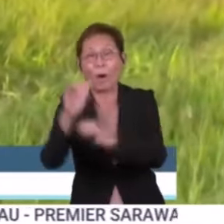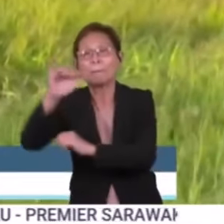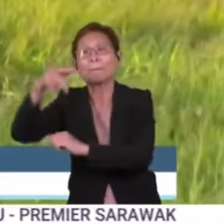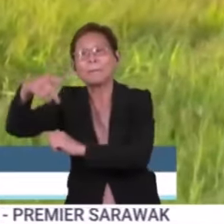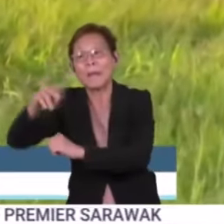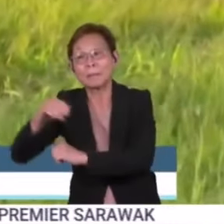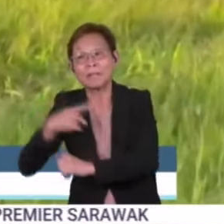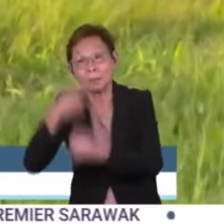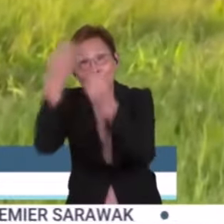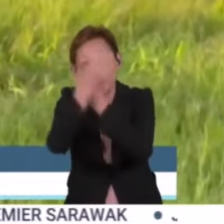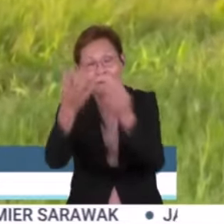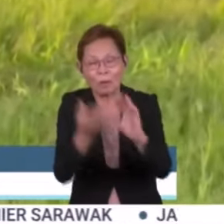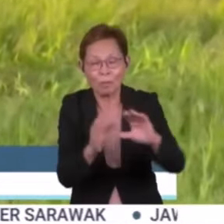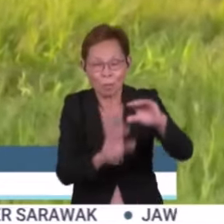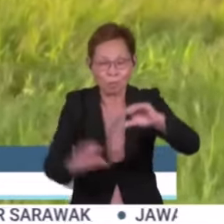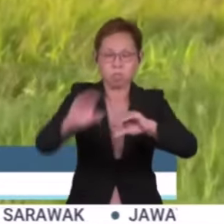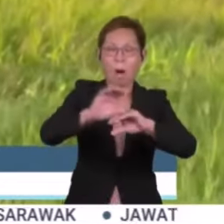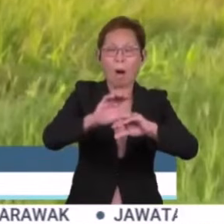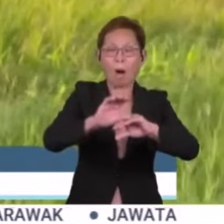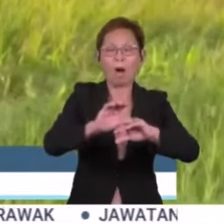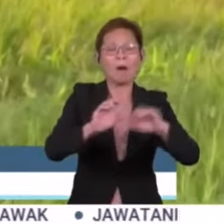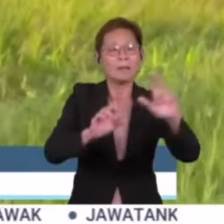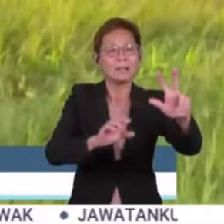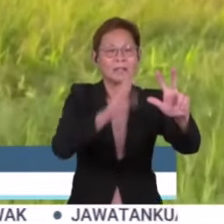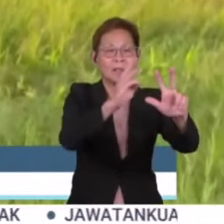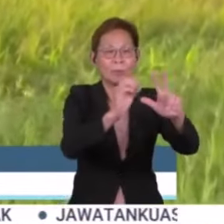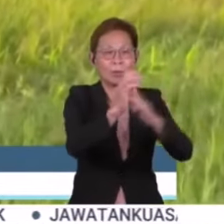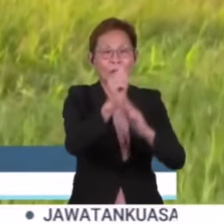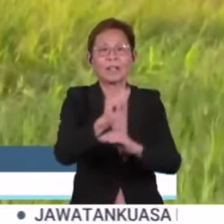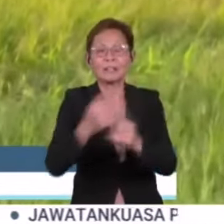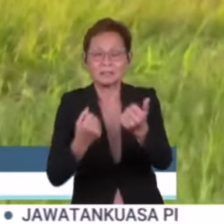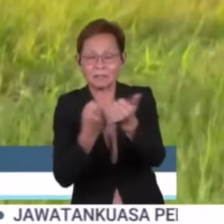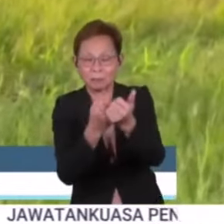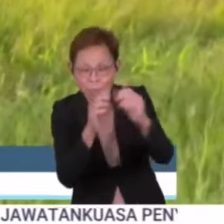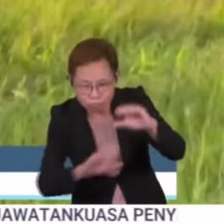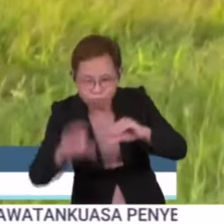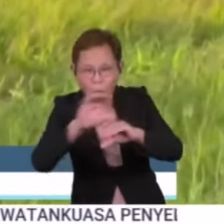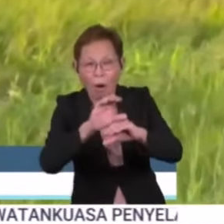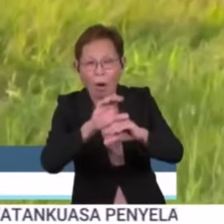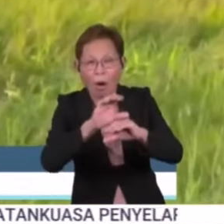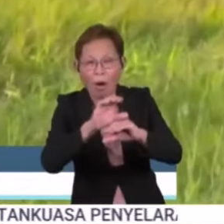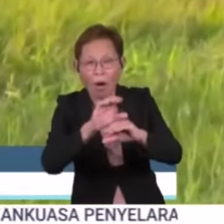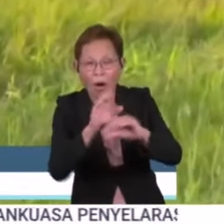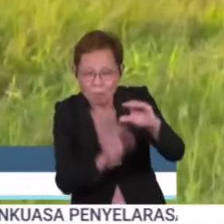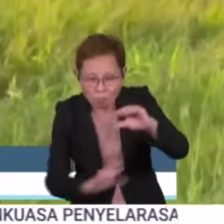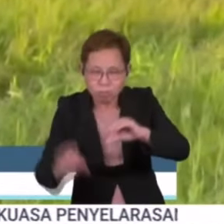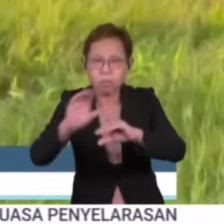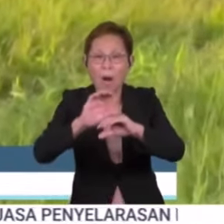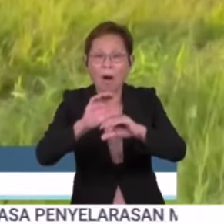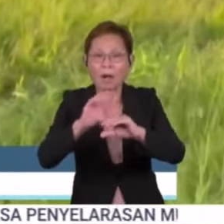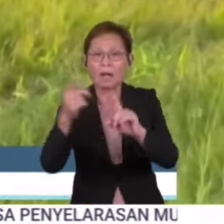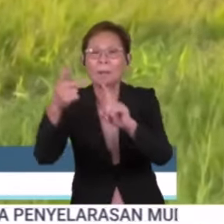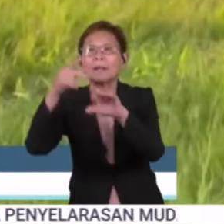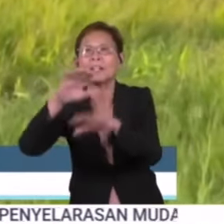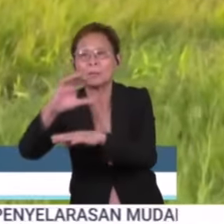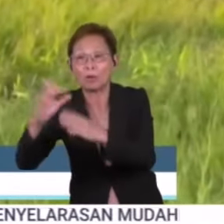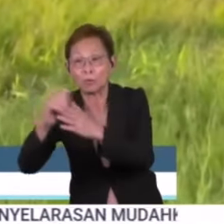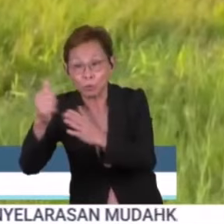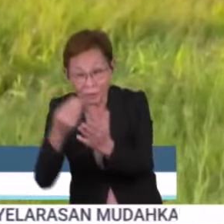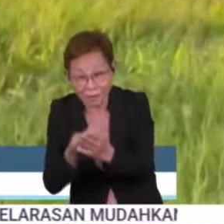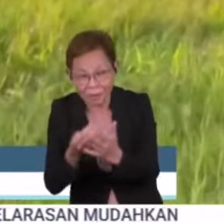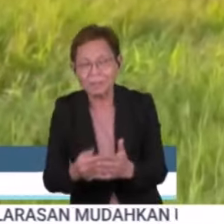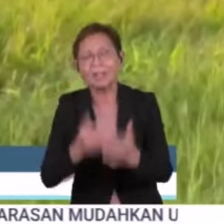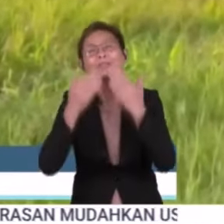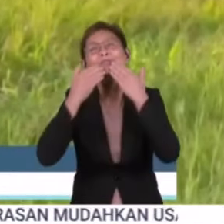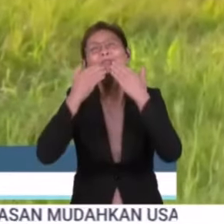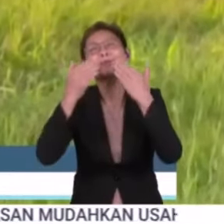kita, kenaikan harga daripada RM360 subsidi itu kepada RM500. Dan semoga saya bersyukurlah supaya